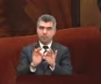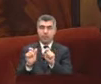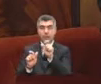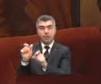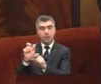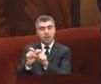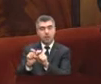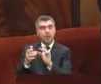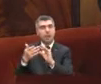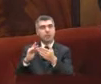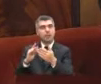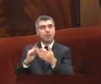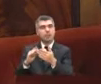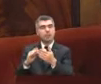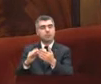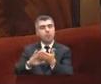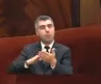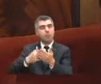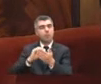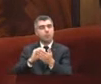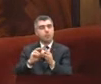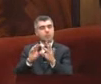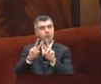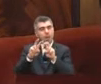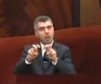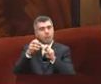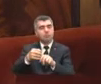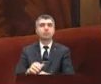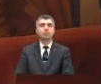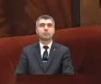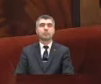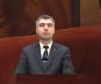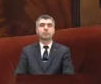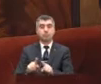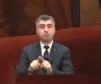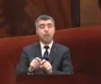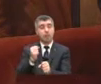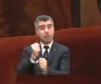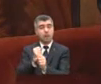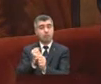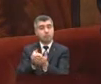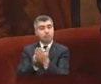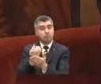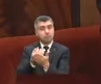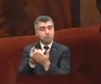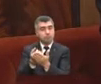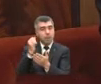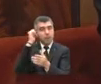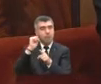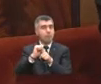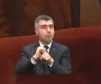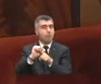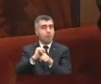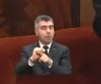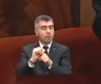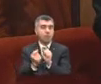عليه المأمورية. حنا أيضا خدامين باش نديرو حملات تحسيسية وتكوينية من أجل إدارة التغيير. الهدف